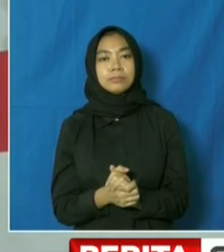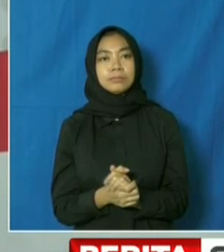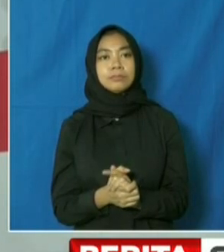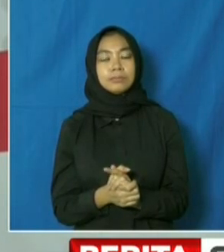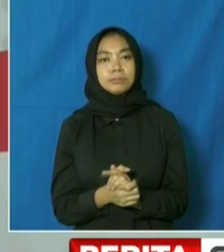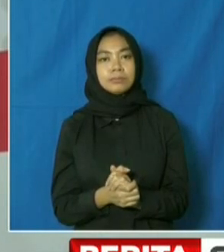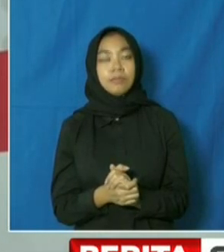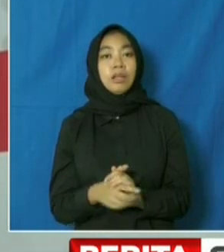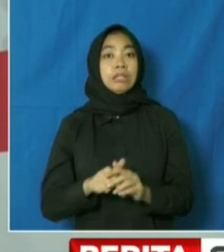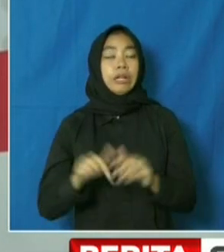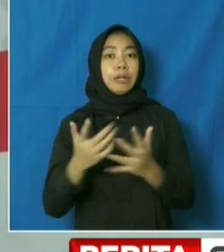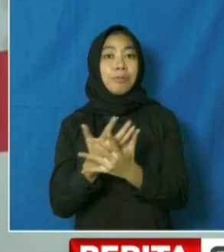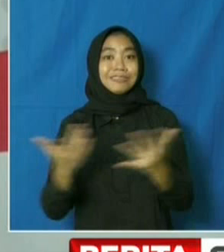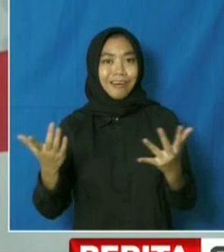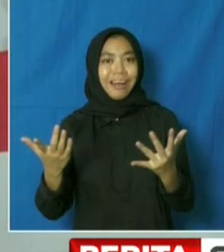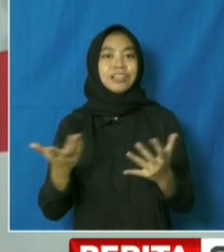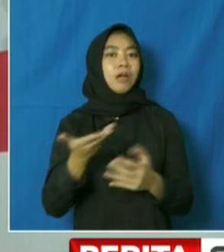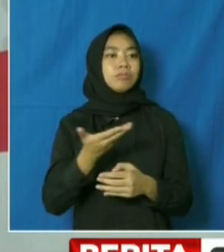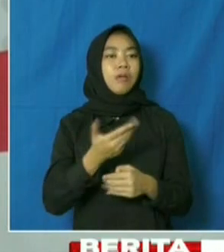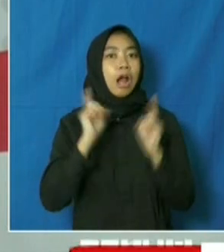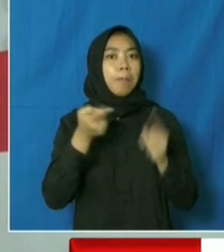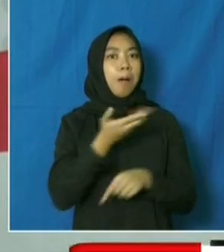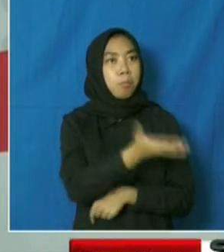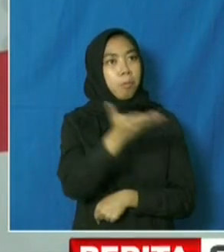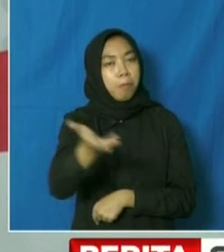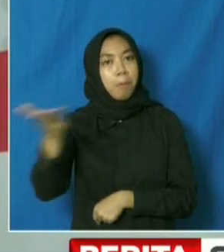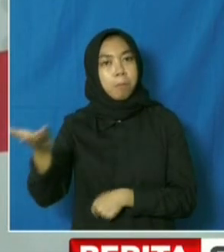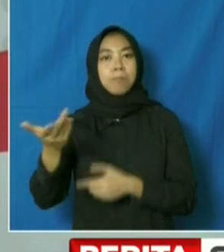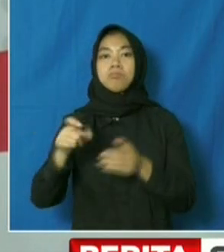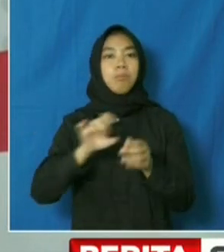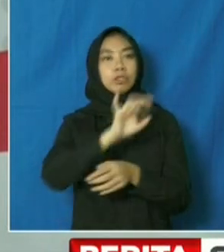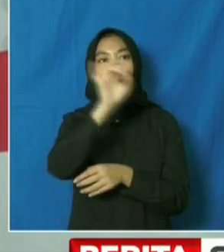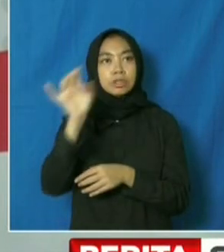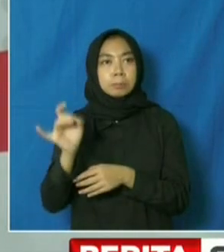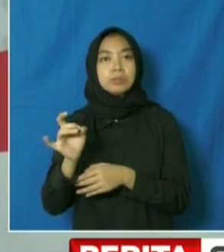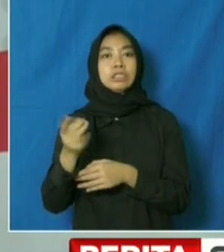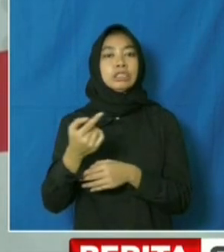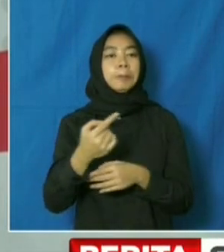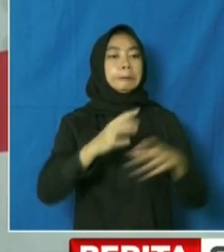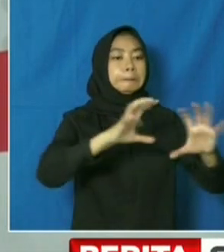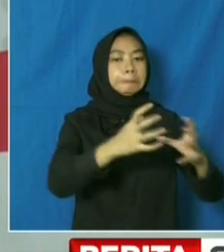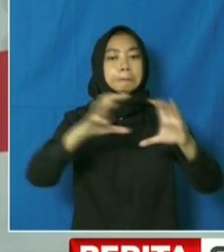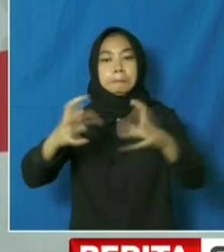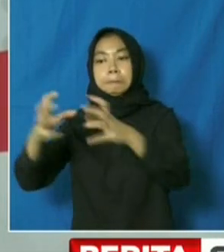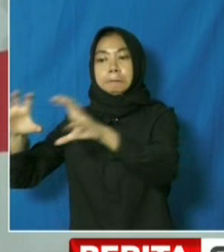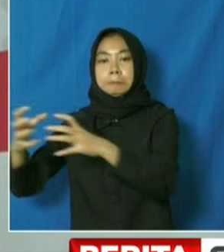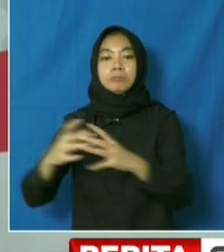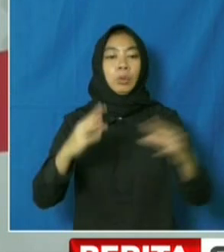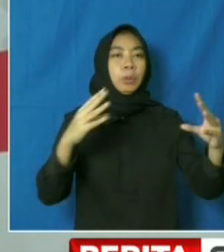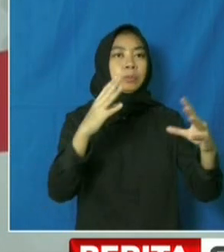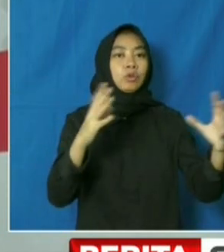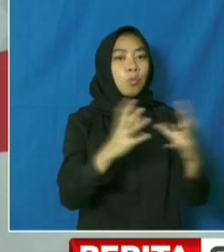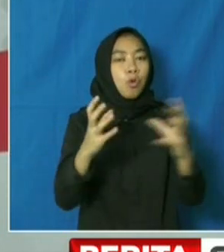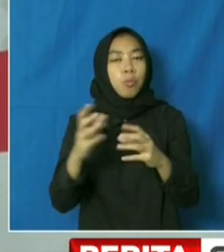kontribusi masyarakat beragama di Indonesia ada pertemuan yang seharusnya di muaraenim